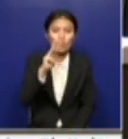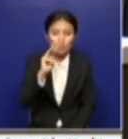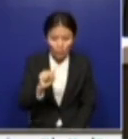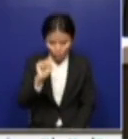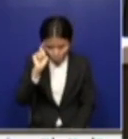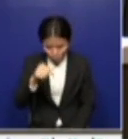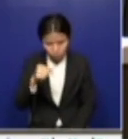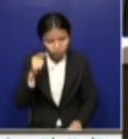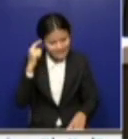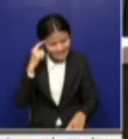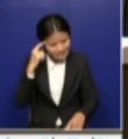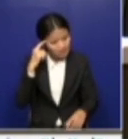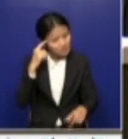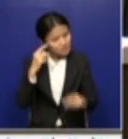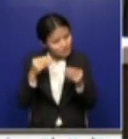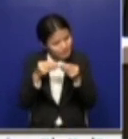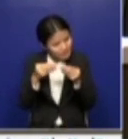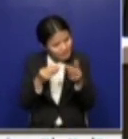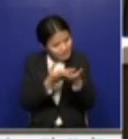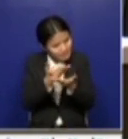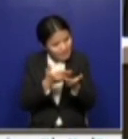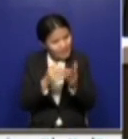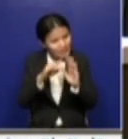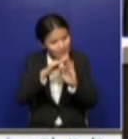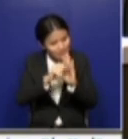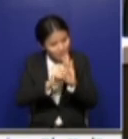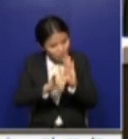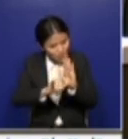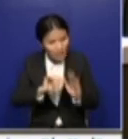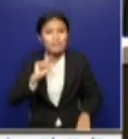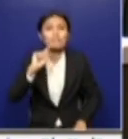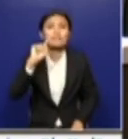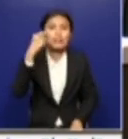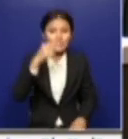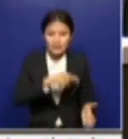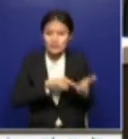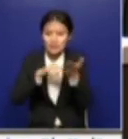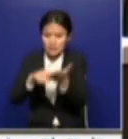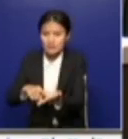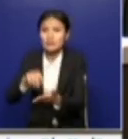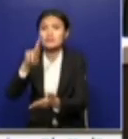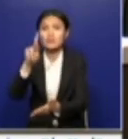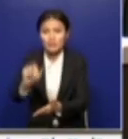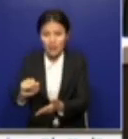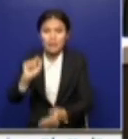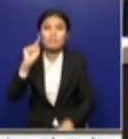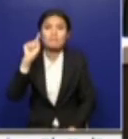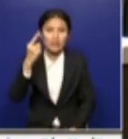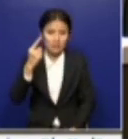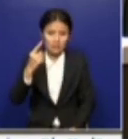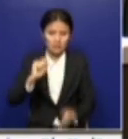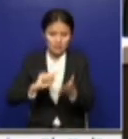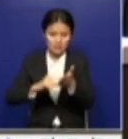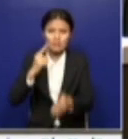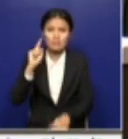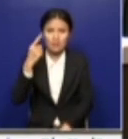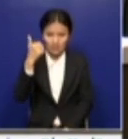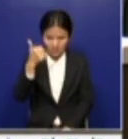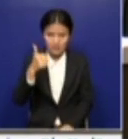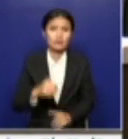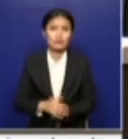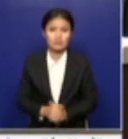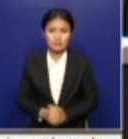บริหารและการดินมันแถลงต่อรัฐสภาใหม่เดี๋ยวเรามาเริ่มต้นกันไหนได้ครับหลายท่านเรียกร้อง